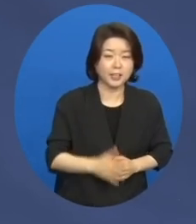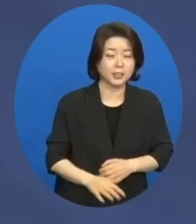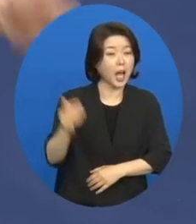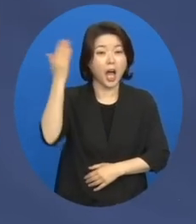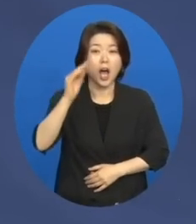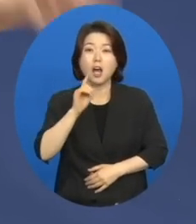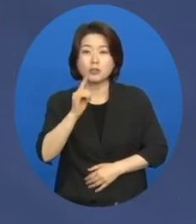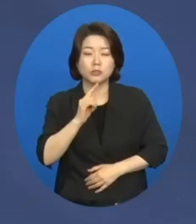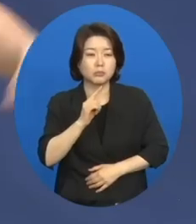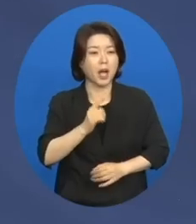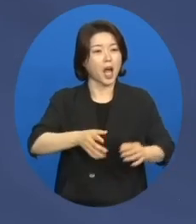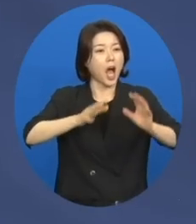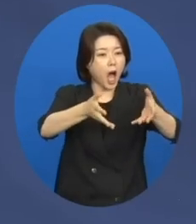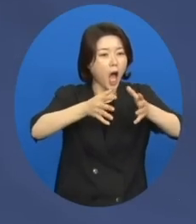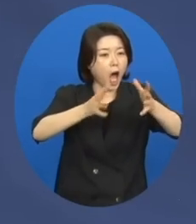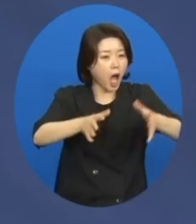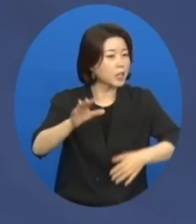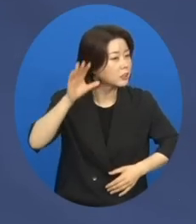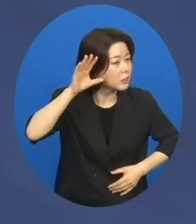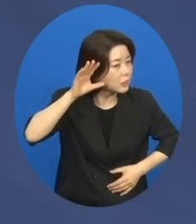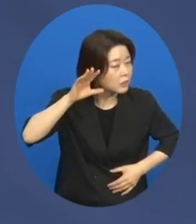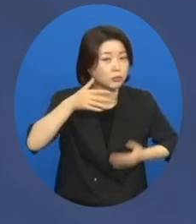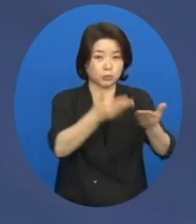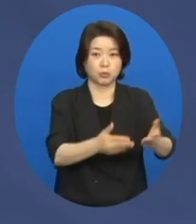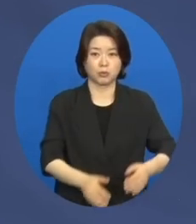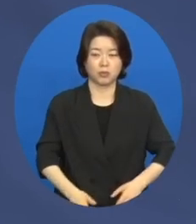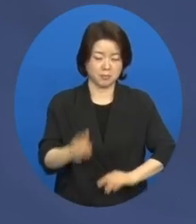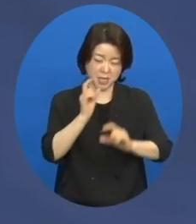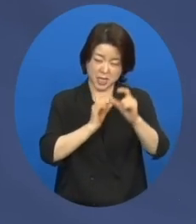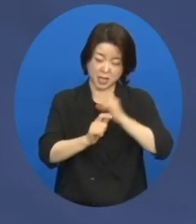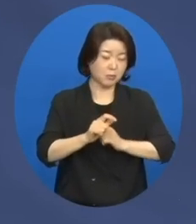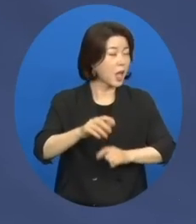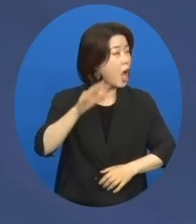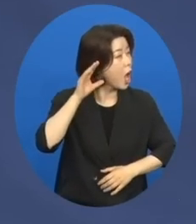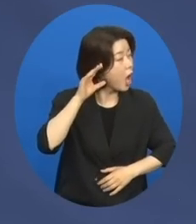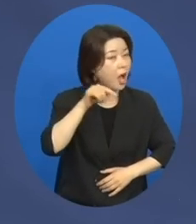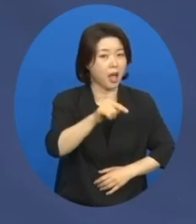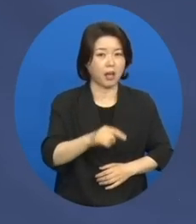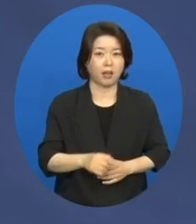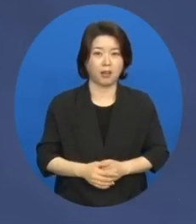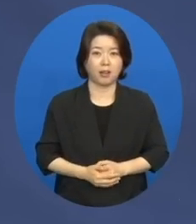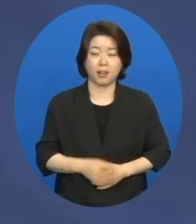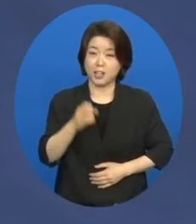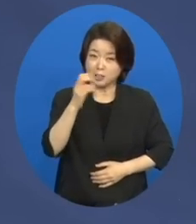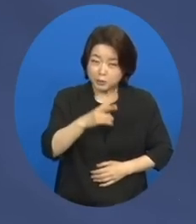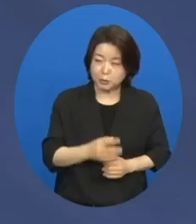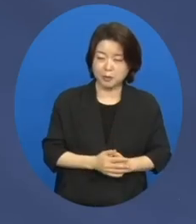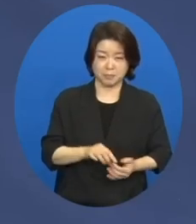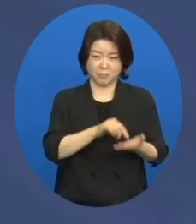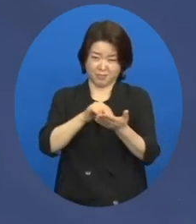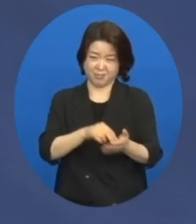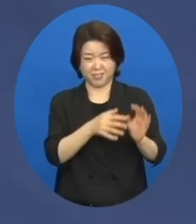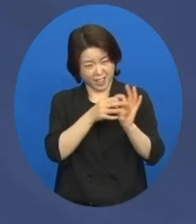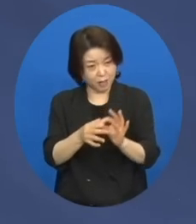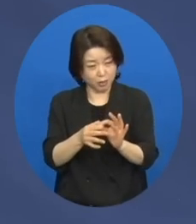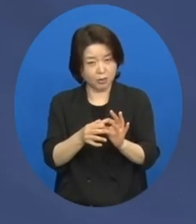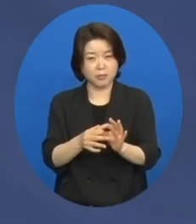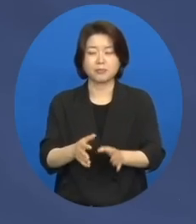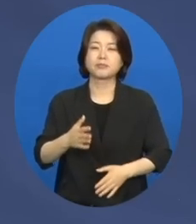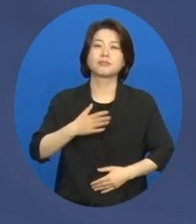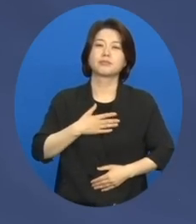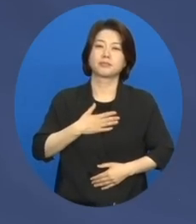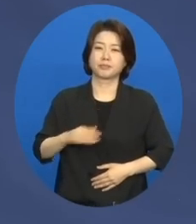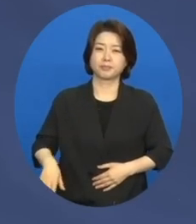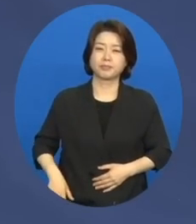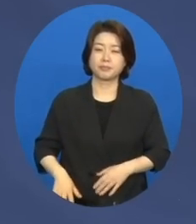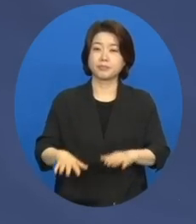한국말을 원 없이 듣도록 얘기를 해줬어요. 밤을 새가면서. 그 정이 또 막 외롭다 그러면